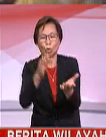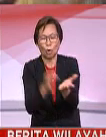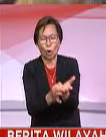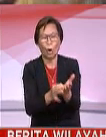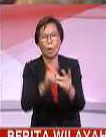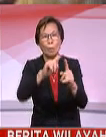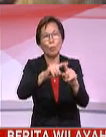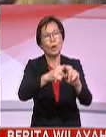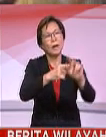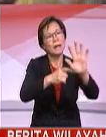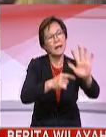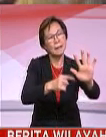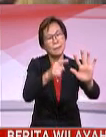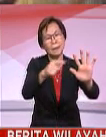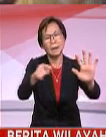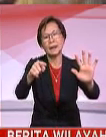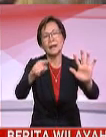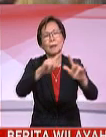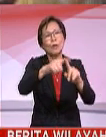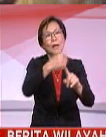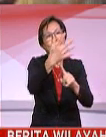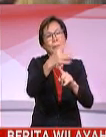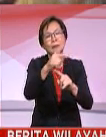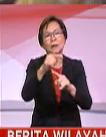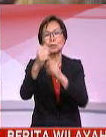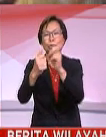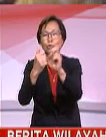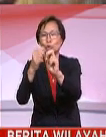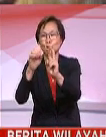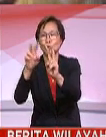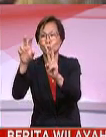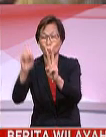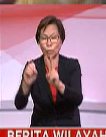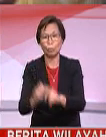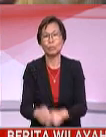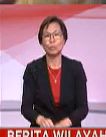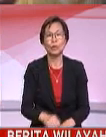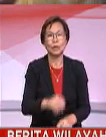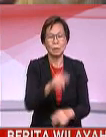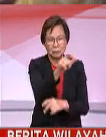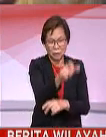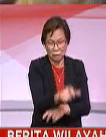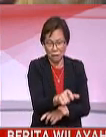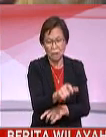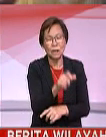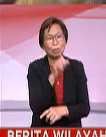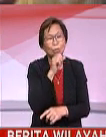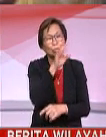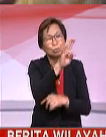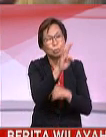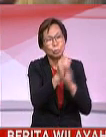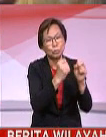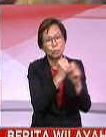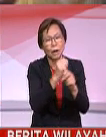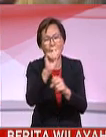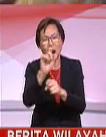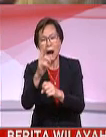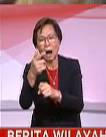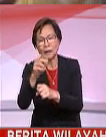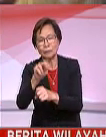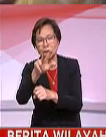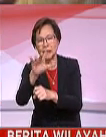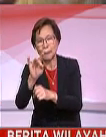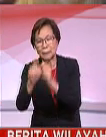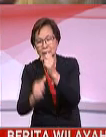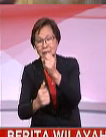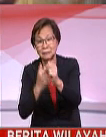Mei hingga Julai 2020. Tertuduh Rezwan Ismail, 37 tahun dan Adan Ibrahim, 38